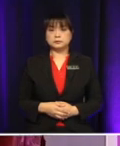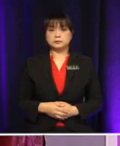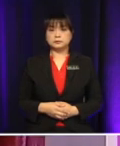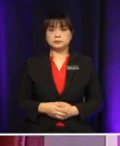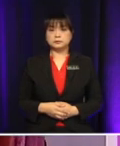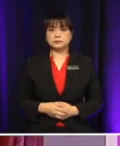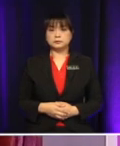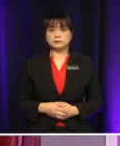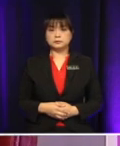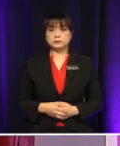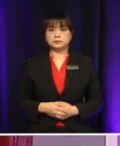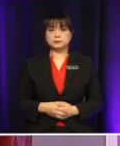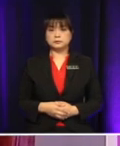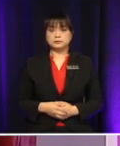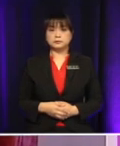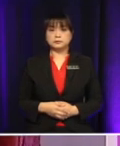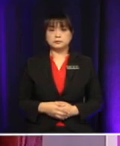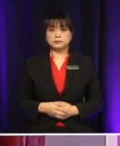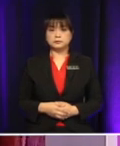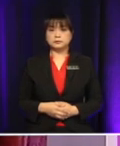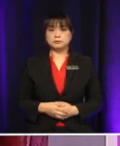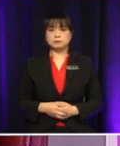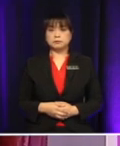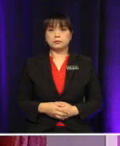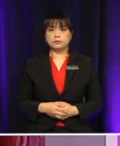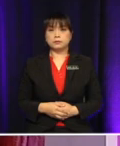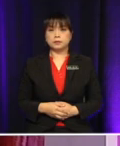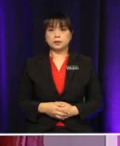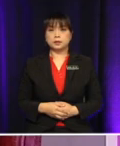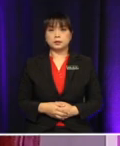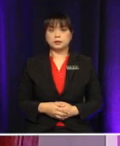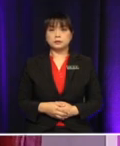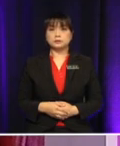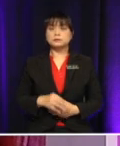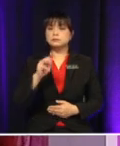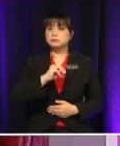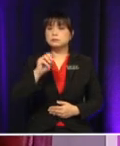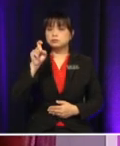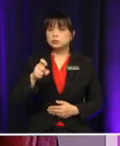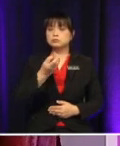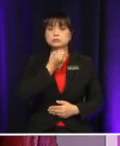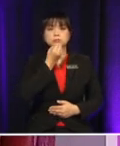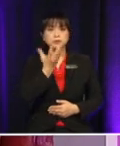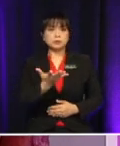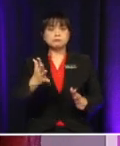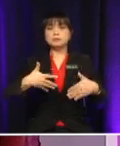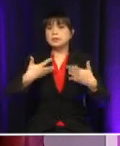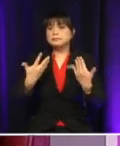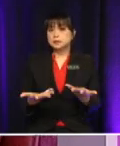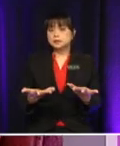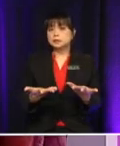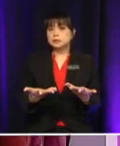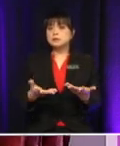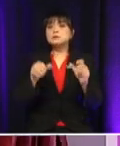Sindrom Down bermaksud di sini murid perlu eee Terangkan bagaimana sindrom daun ini terjadi